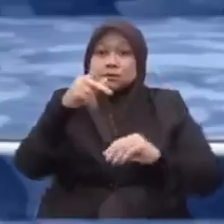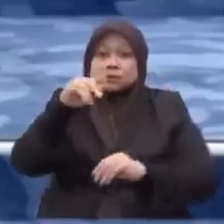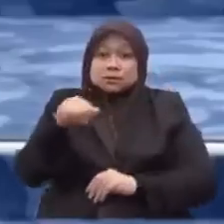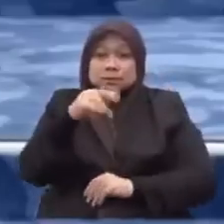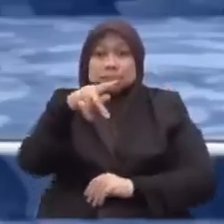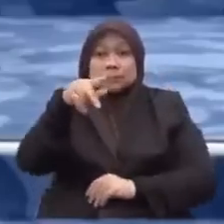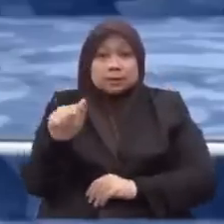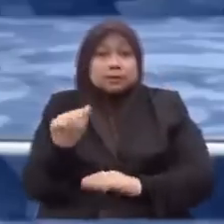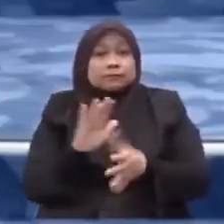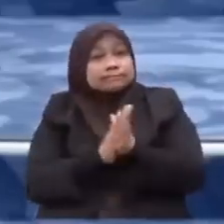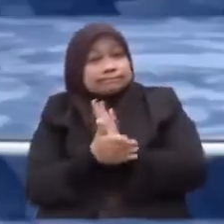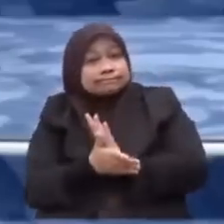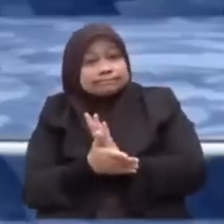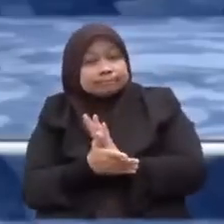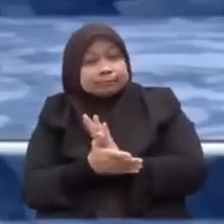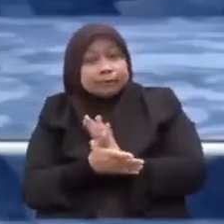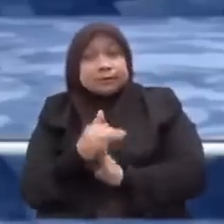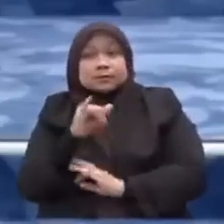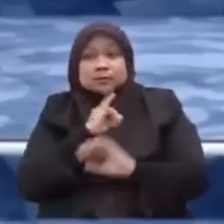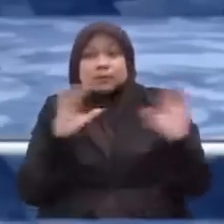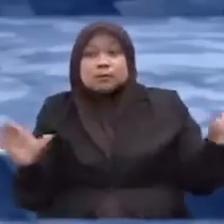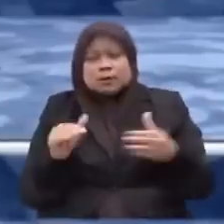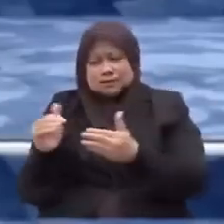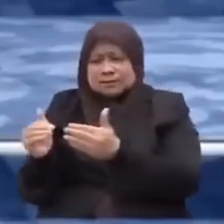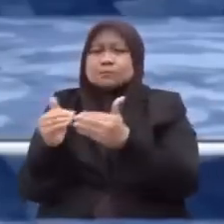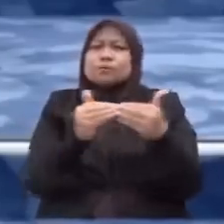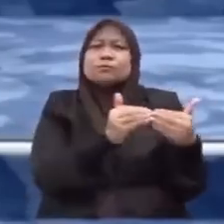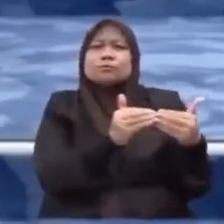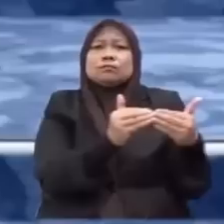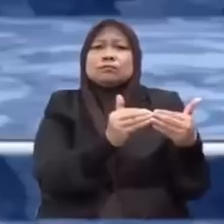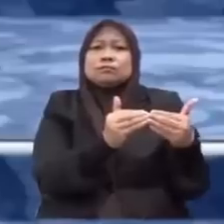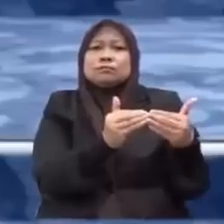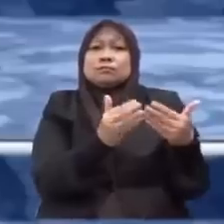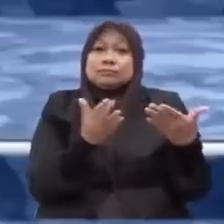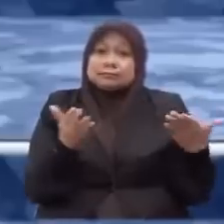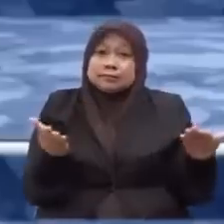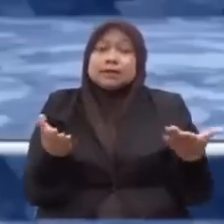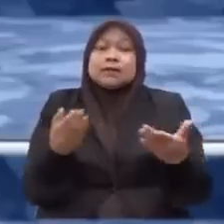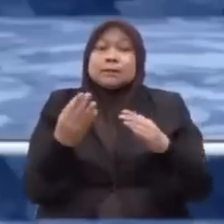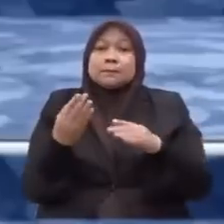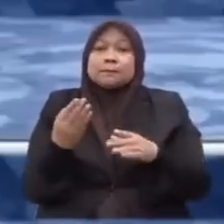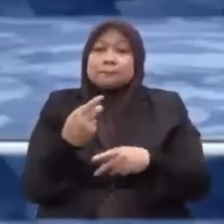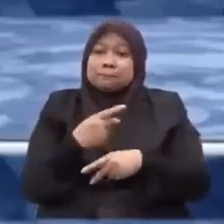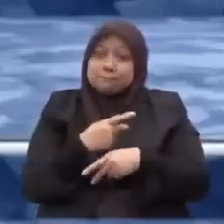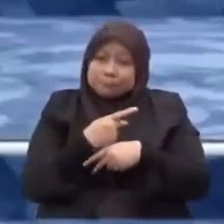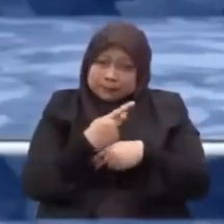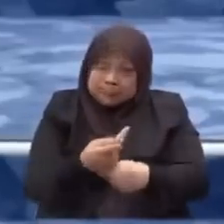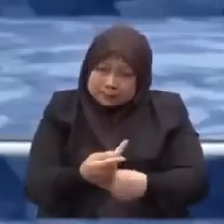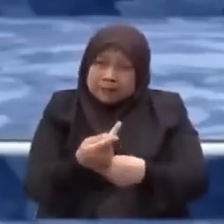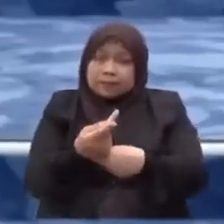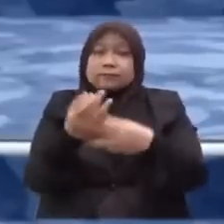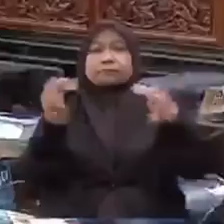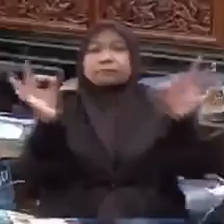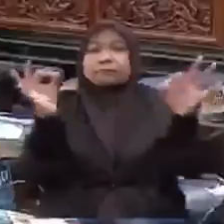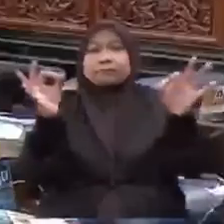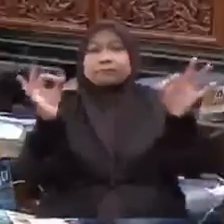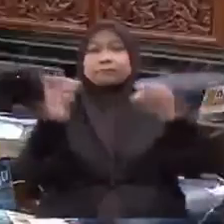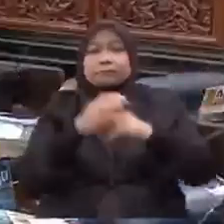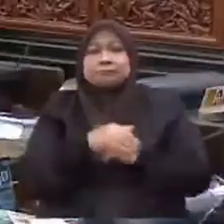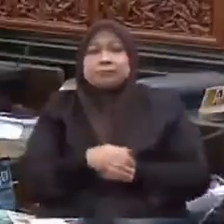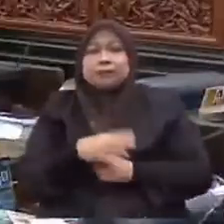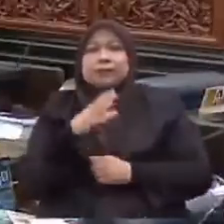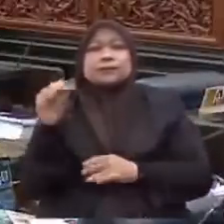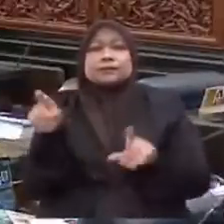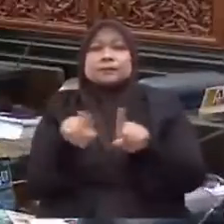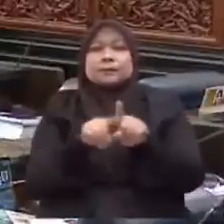keputusannya yang saya buat sambung beasiswa begitu